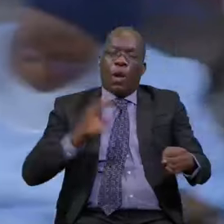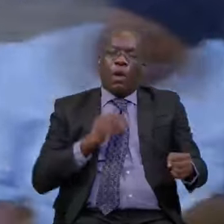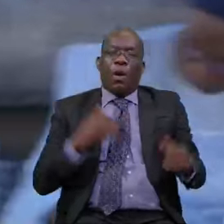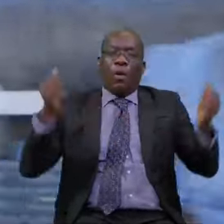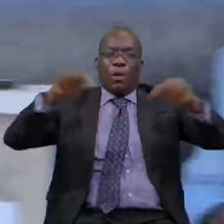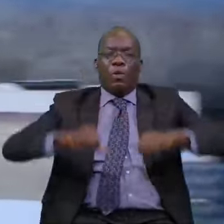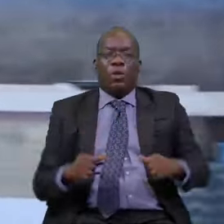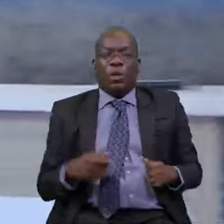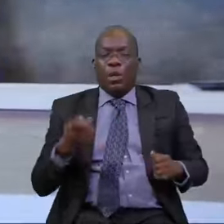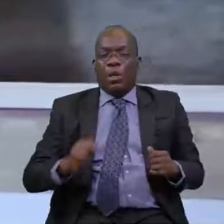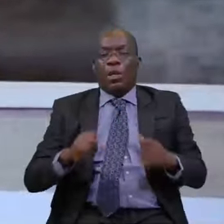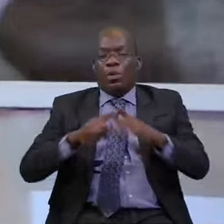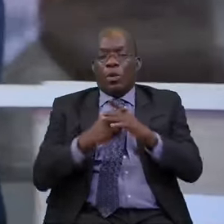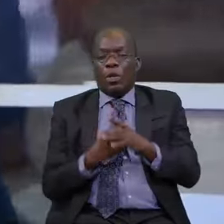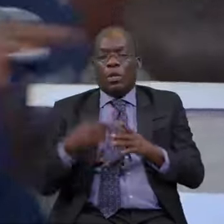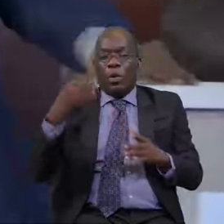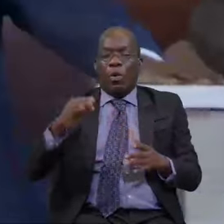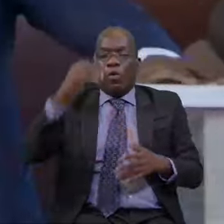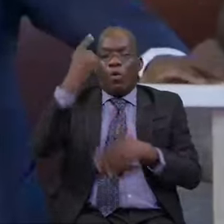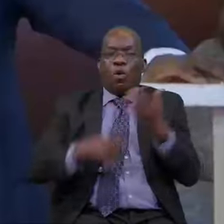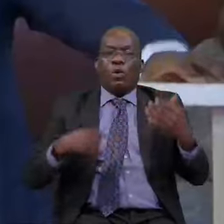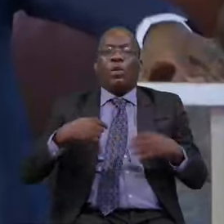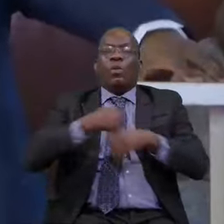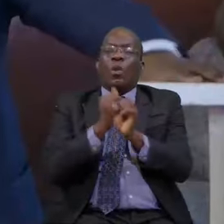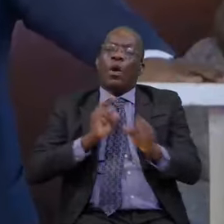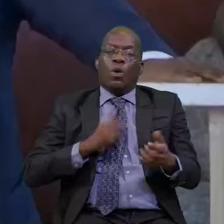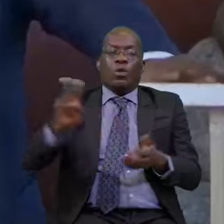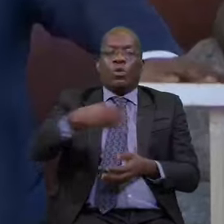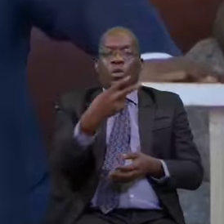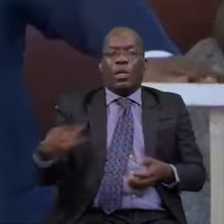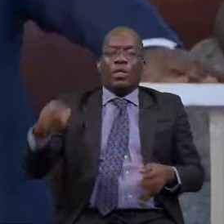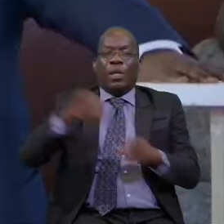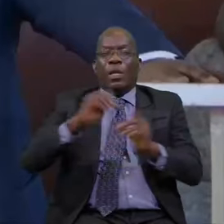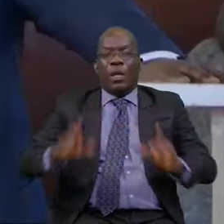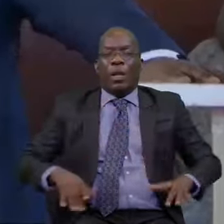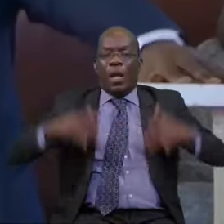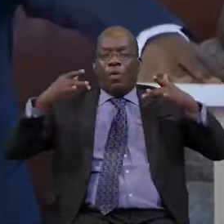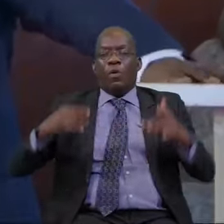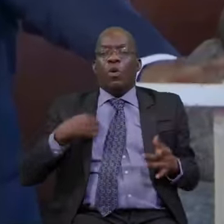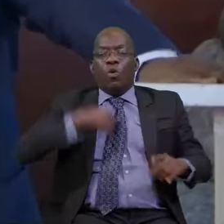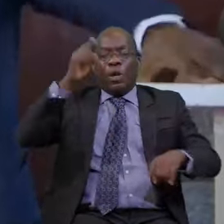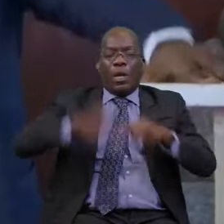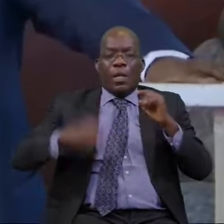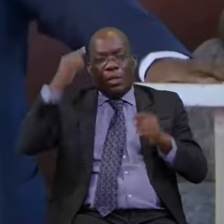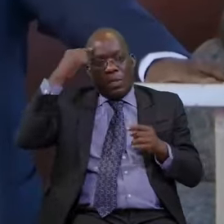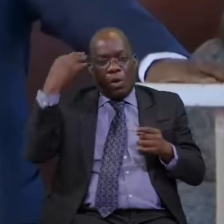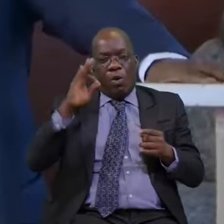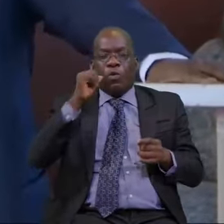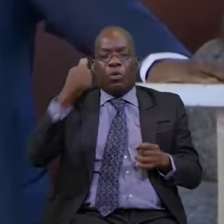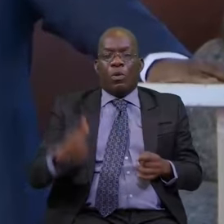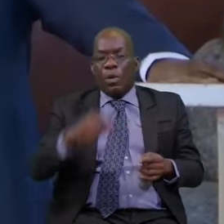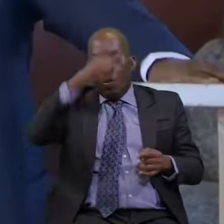condamnation. Il a commencé à ce qui nous rend inutiles dans la vie. On ne peut même pas bien penser. On ne peut même pas